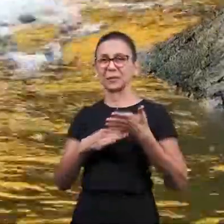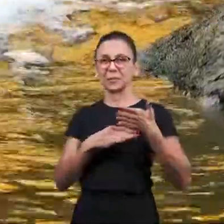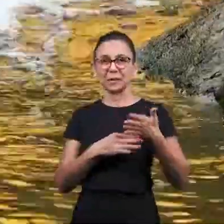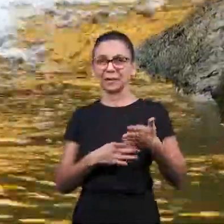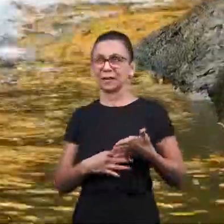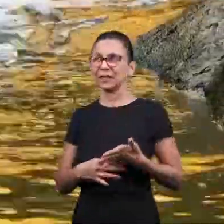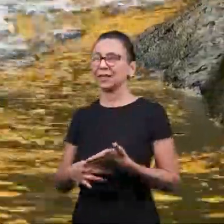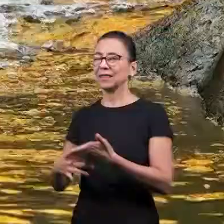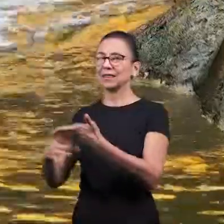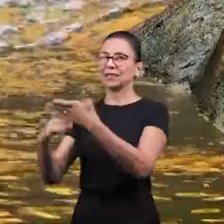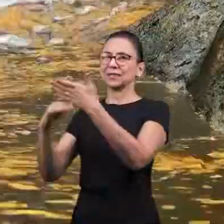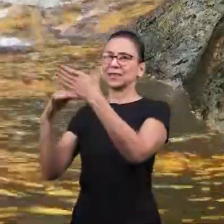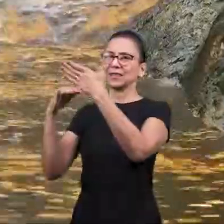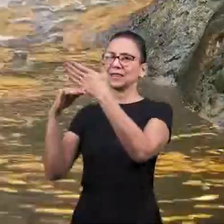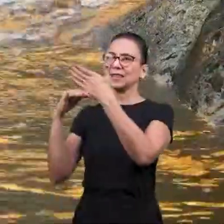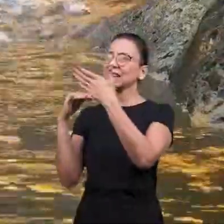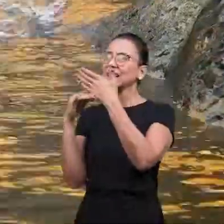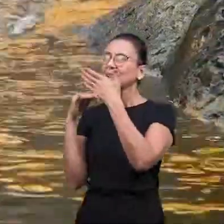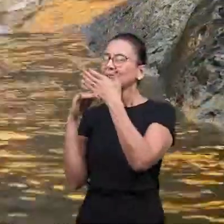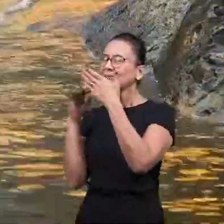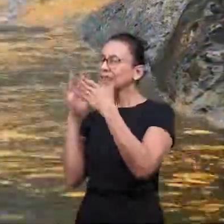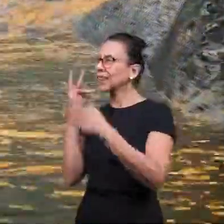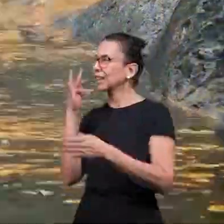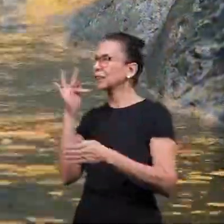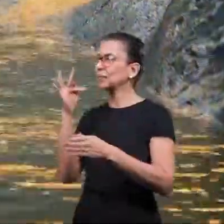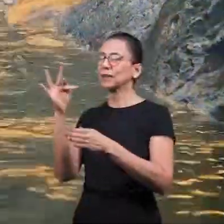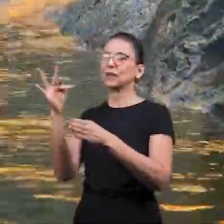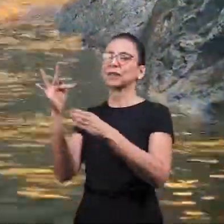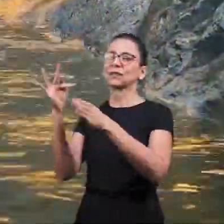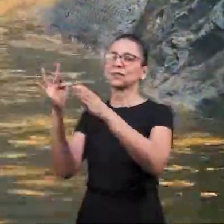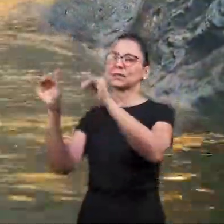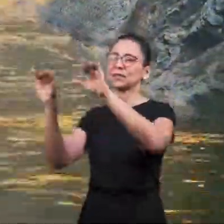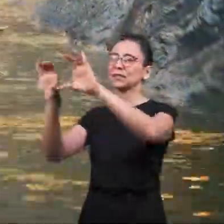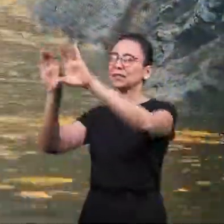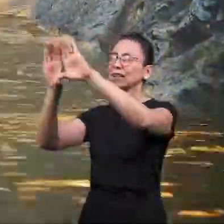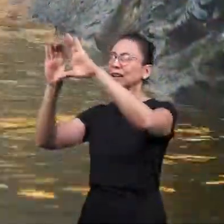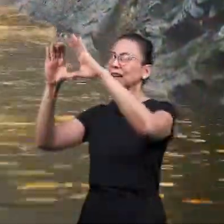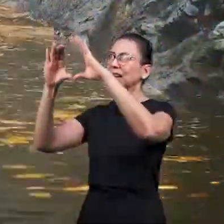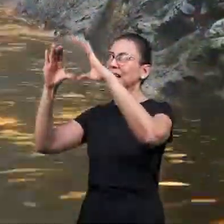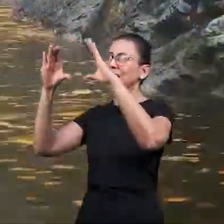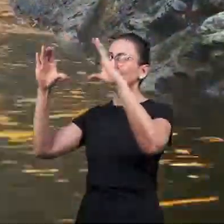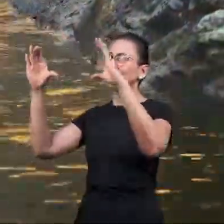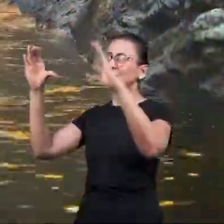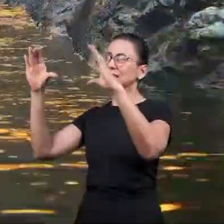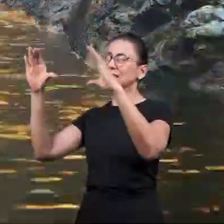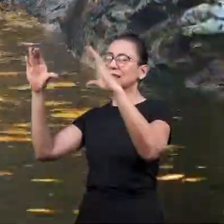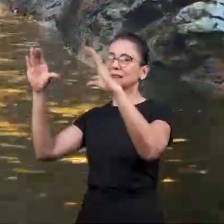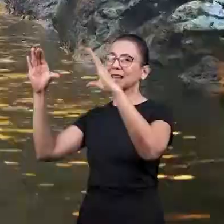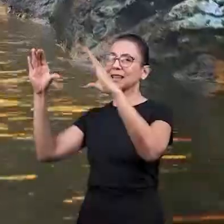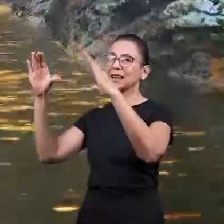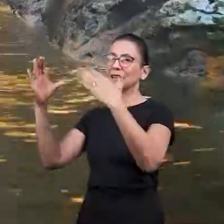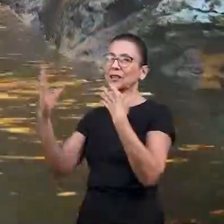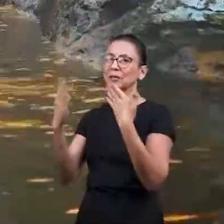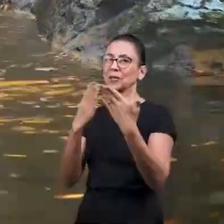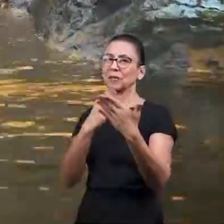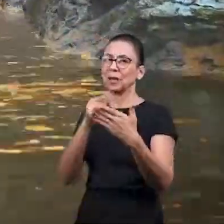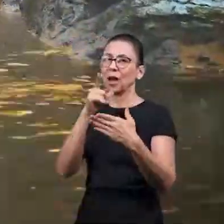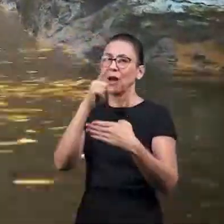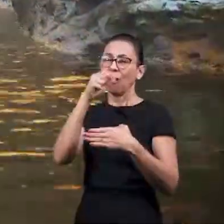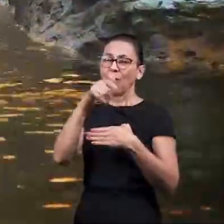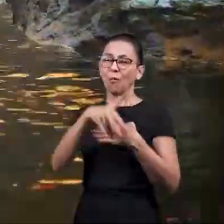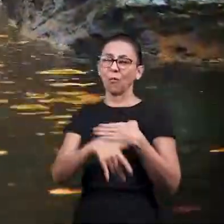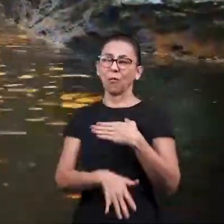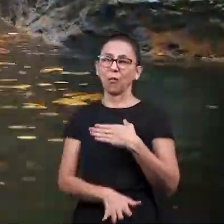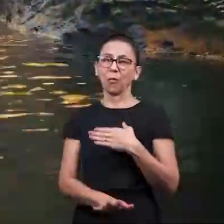Он ведет меня к источнику жизни. В небесах Он сам встретит меня.